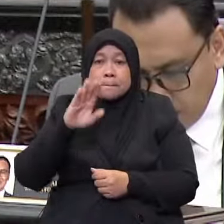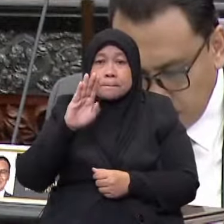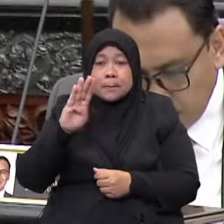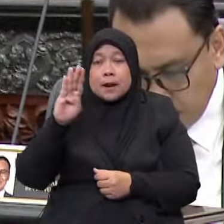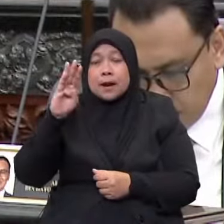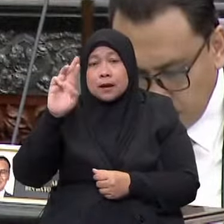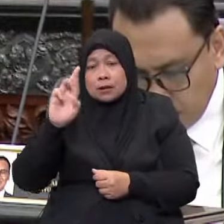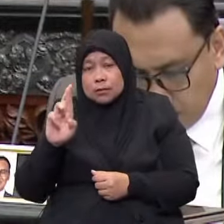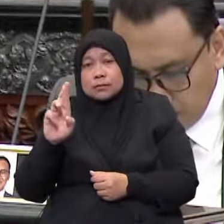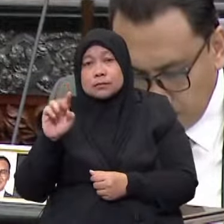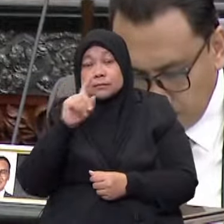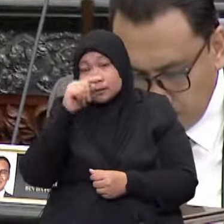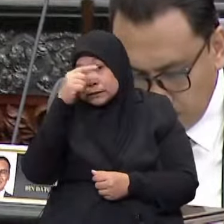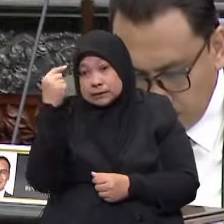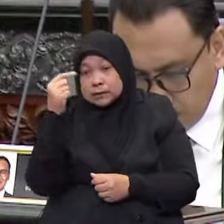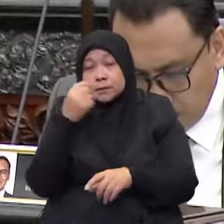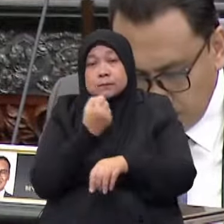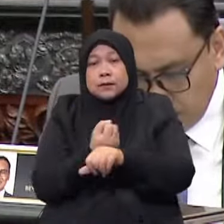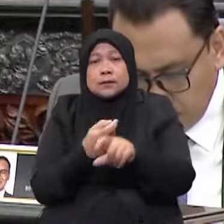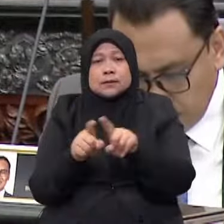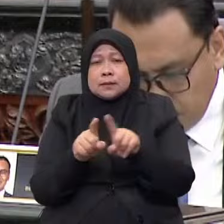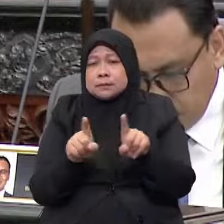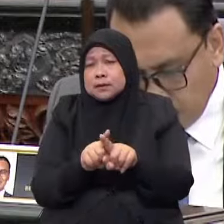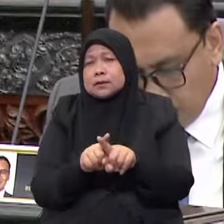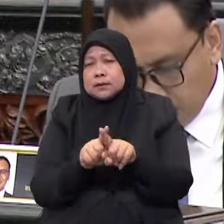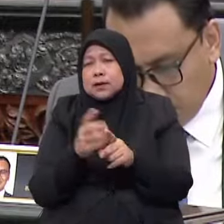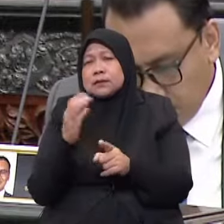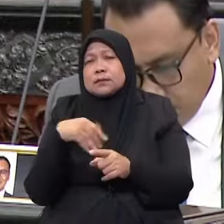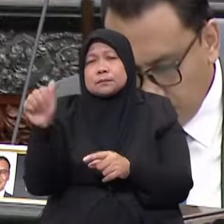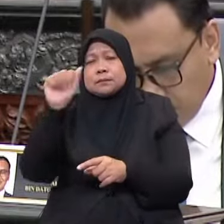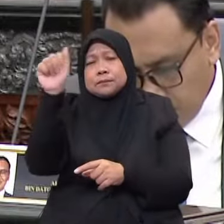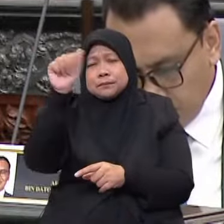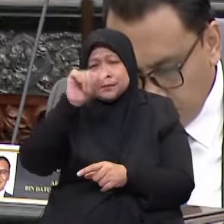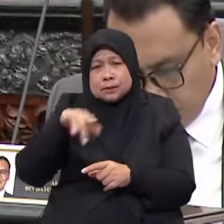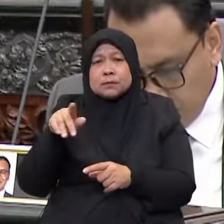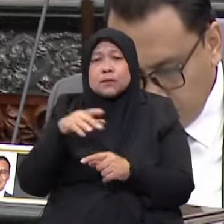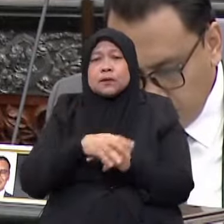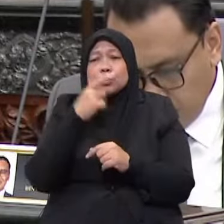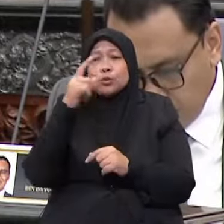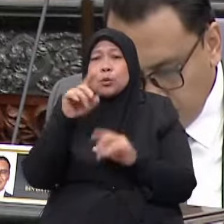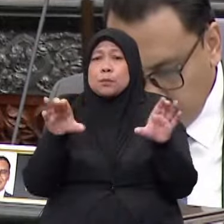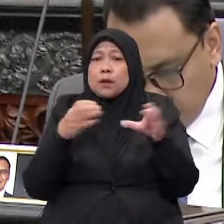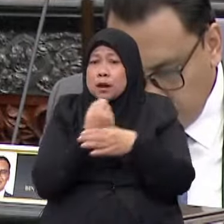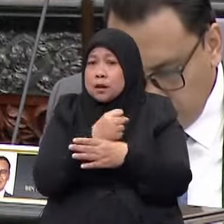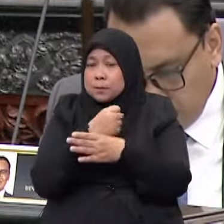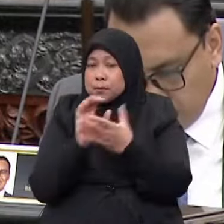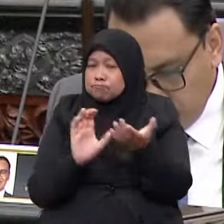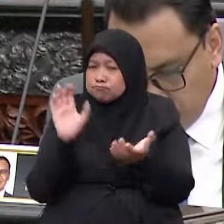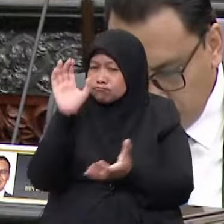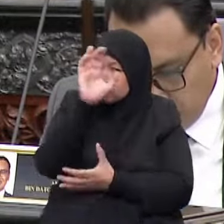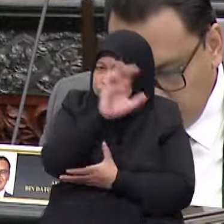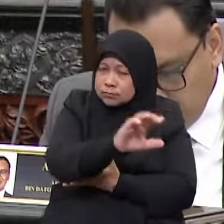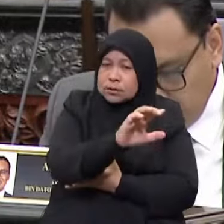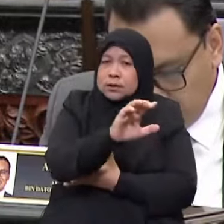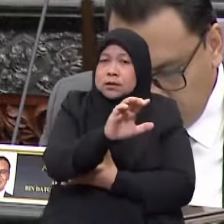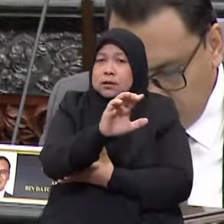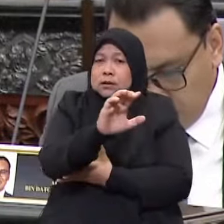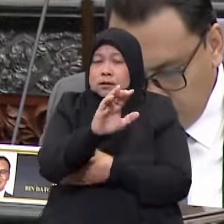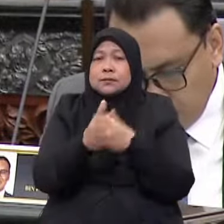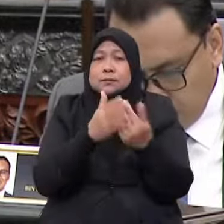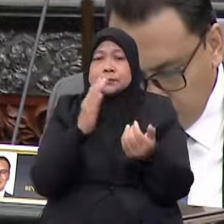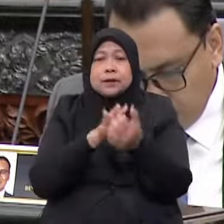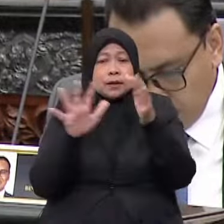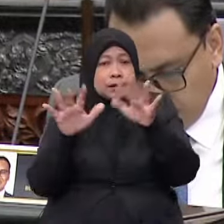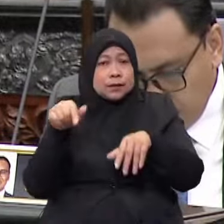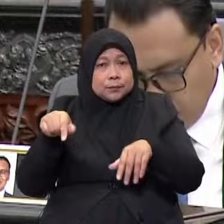BlackRock terlibat dalam Indo-Pacific Economic Framework untuk melabur di infrastruktur-infrastruktur di